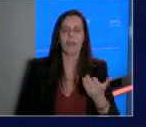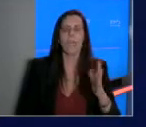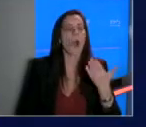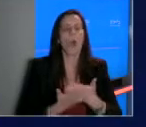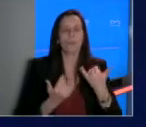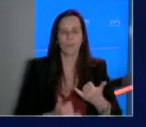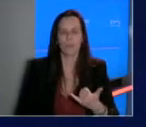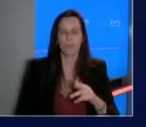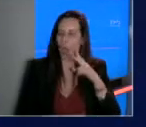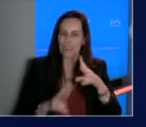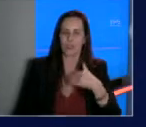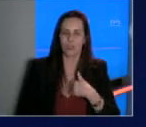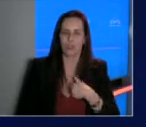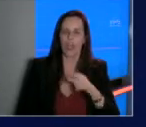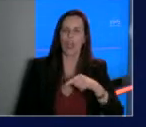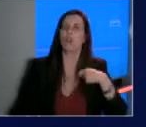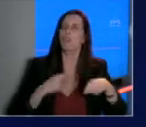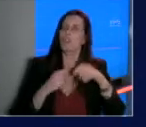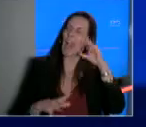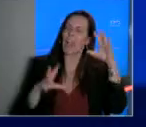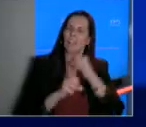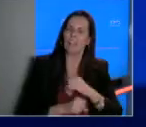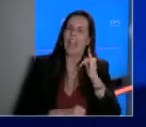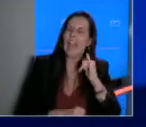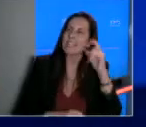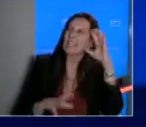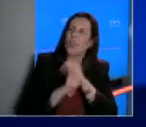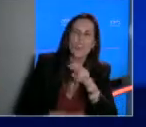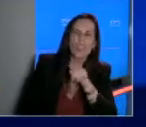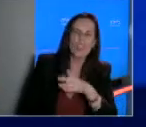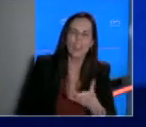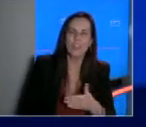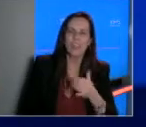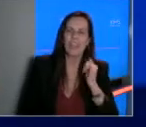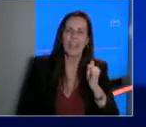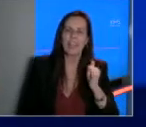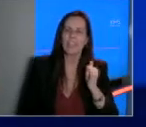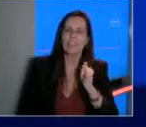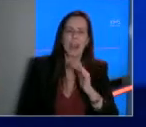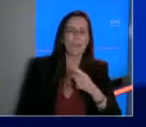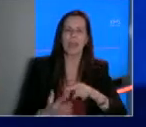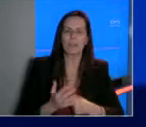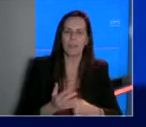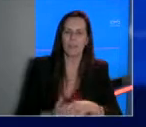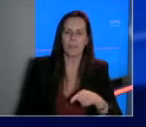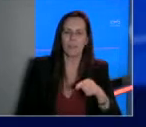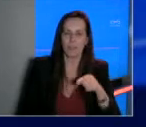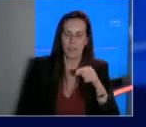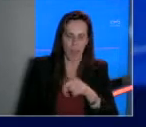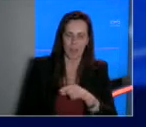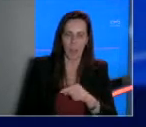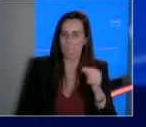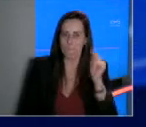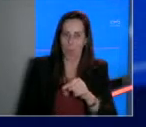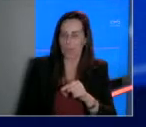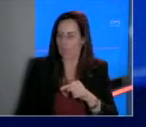היום? הוא נורא הצחיק אותי, כי הוא אמר, אני לא אתפשר על העקרונות, איזה עקרונות? כן, זהו, אוקיי. על איזה עקרונות אתה מדבר? אתה באת